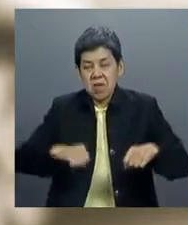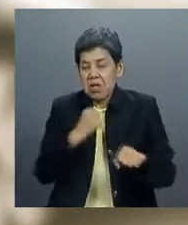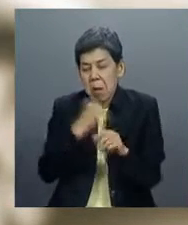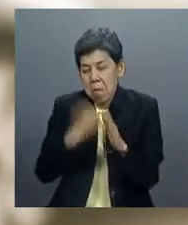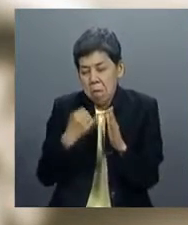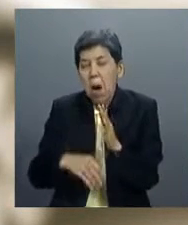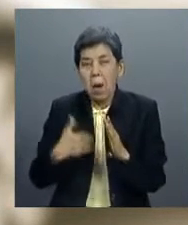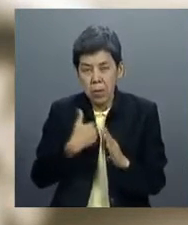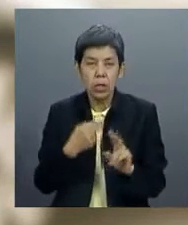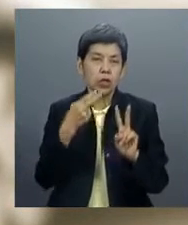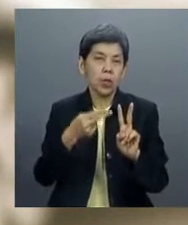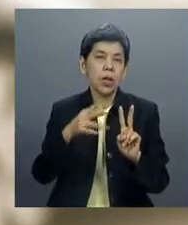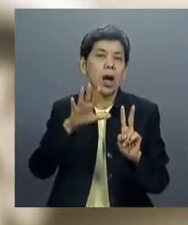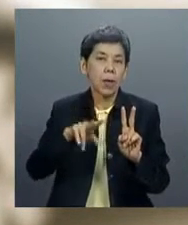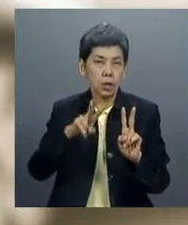ความผิด